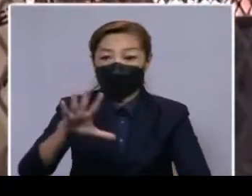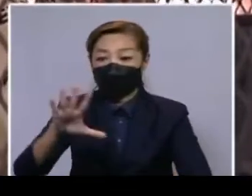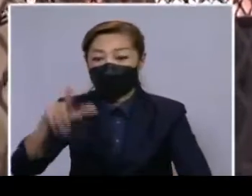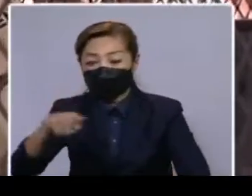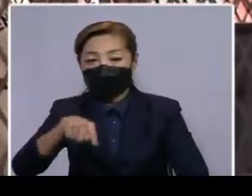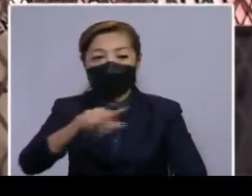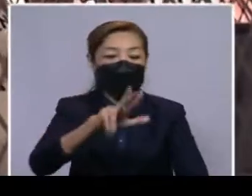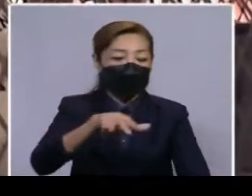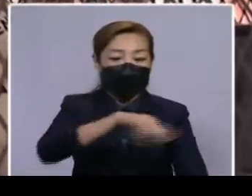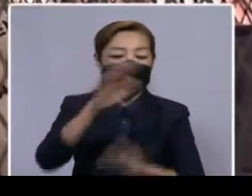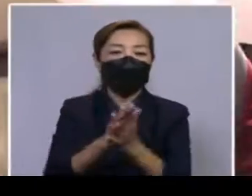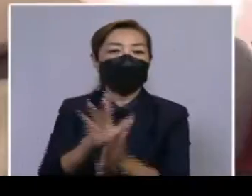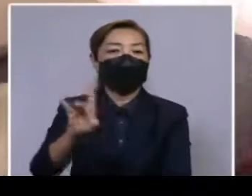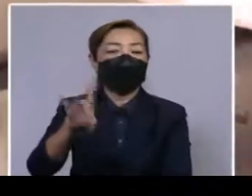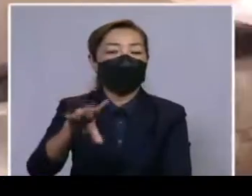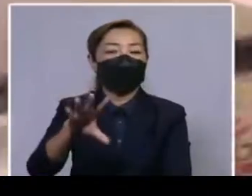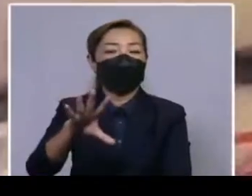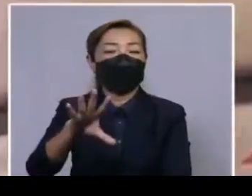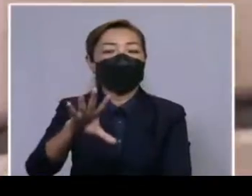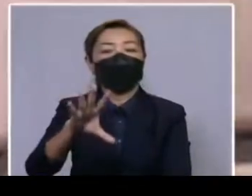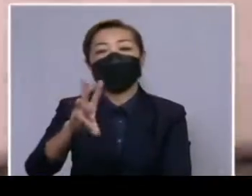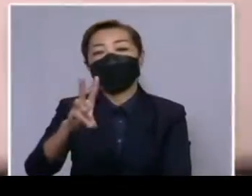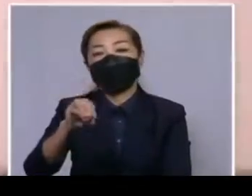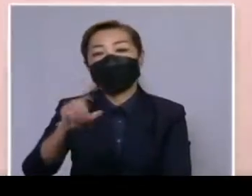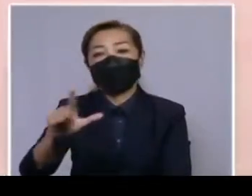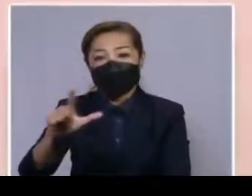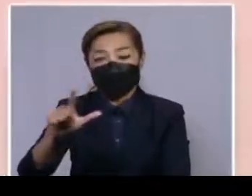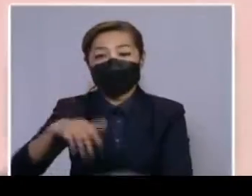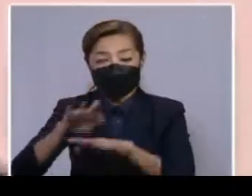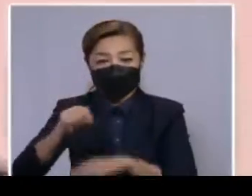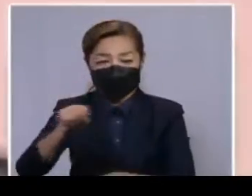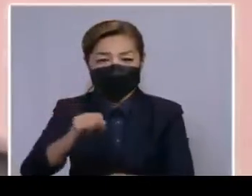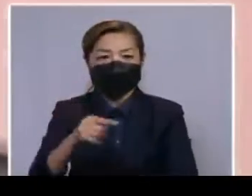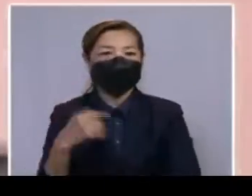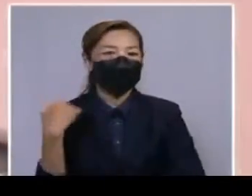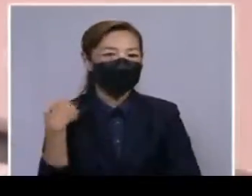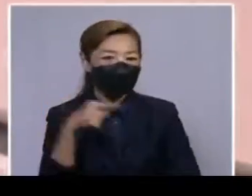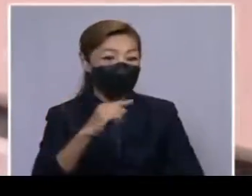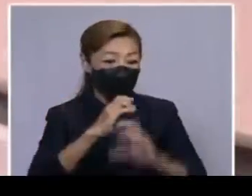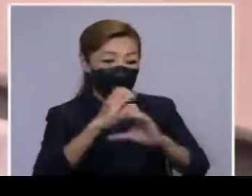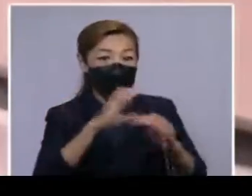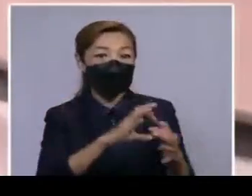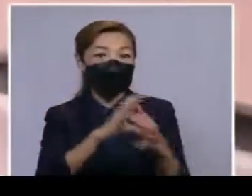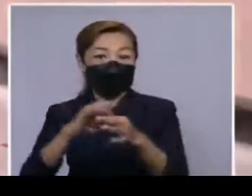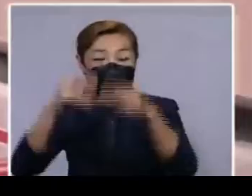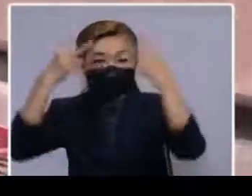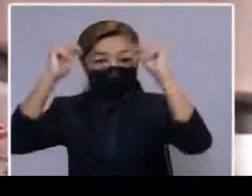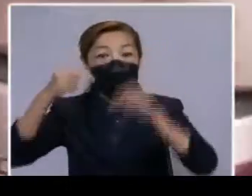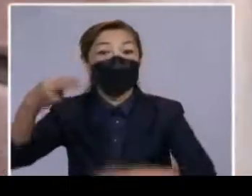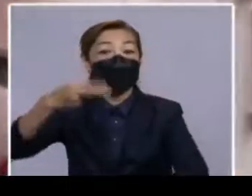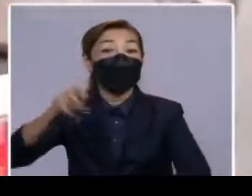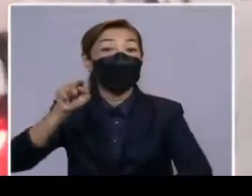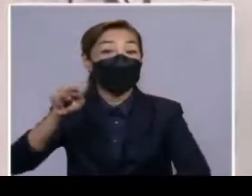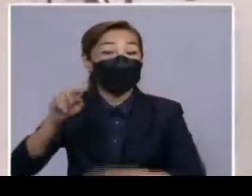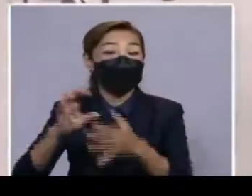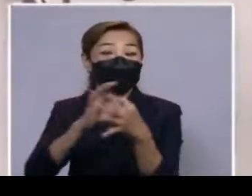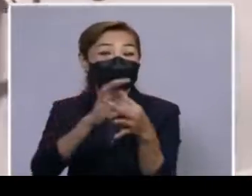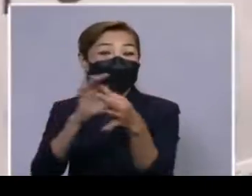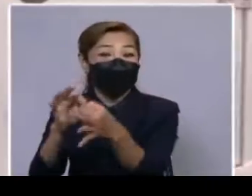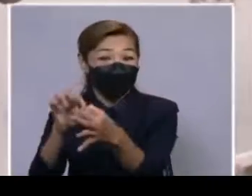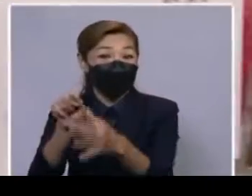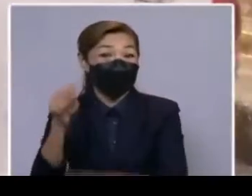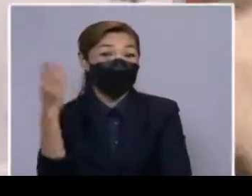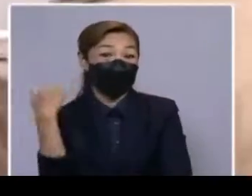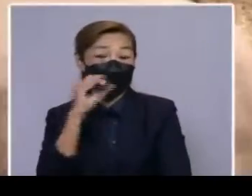ล้านบาทด้วยนะคะแล้วเกี่ยวข้องกับทางหลานของท่านนายกรัฐมนตรีที่ได้พูดไปเมื่อ